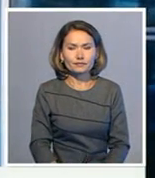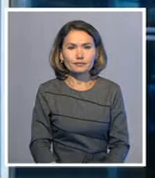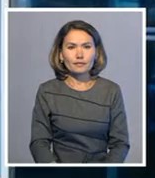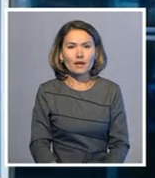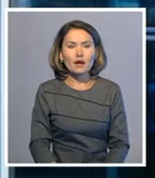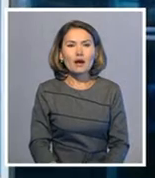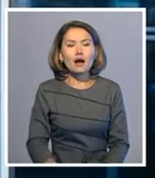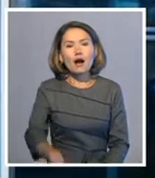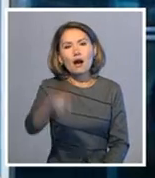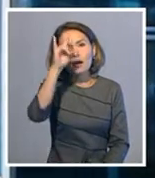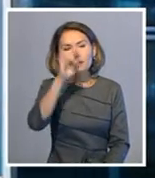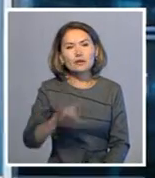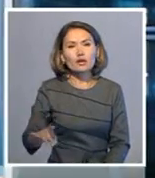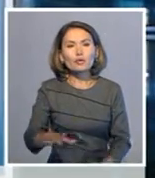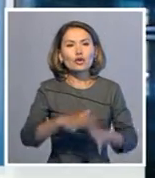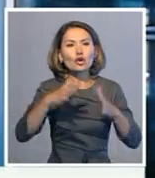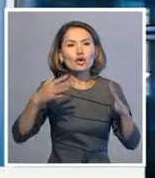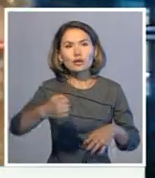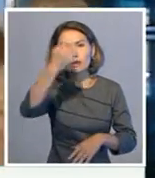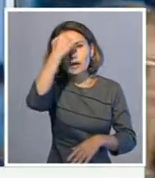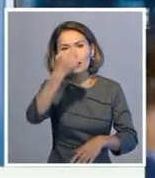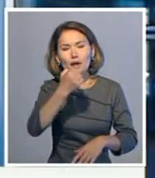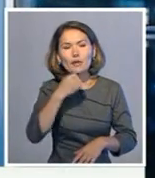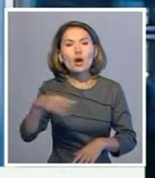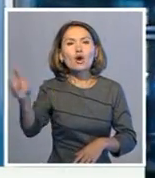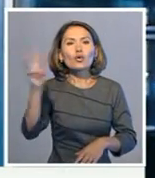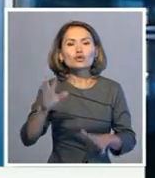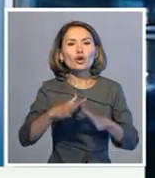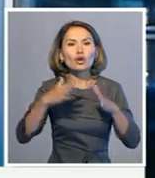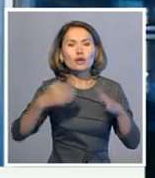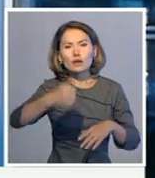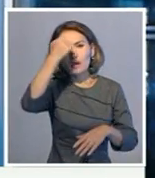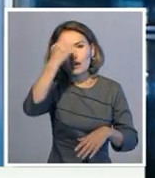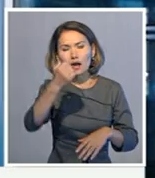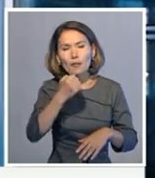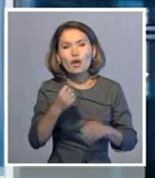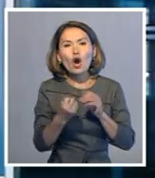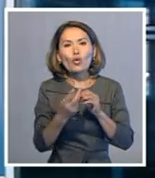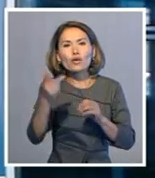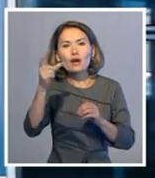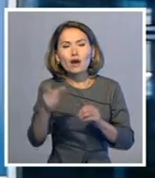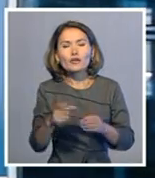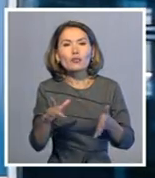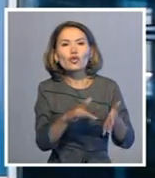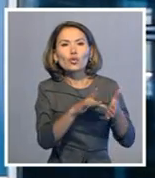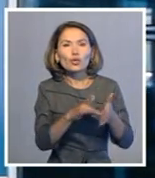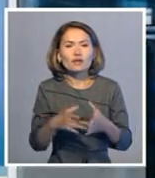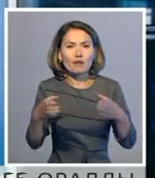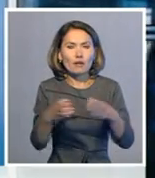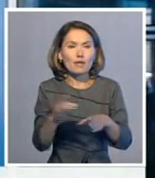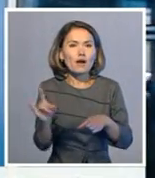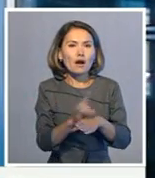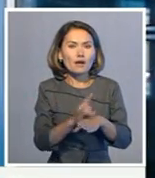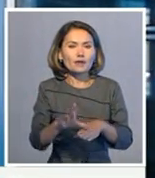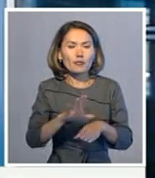Ел үкіметіне рахмет, азаматтарына қолдау көрсетті. Әйтпегенде не істер едік? 12 адам 6 миллион теңгені турагенттікке санап бергенбіз. Соңы осылай аяқталды.